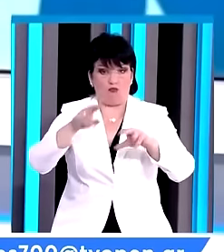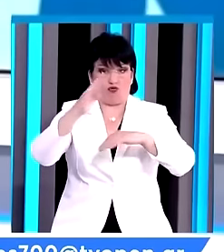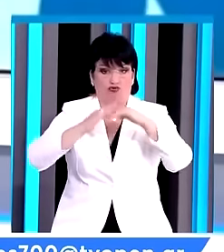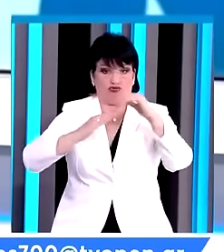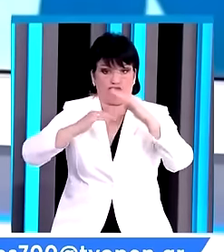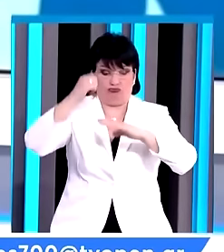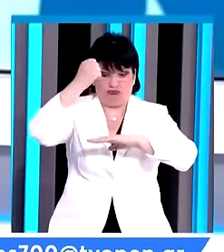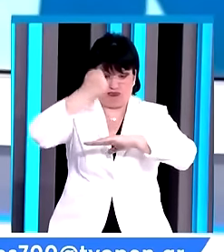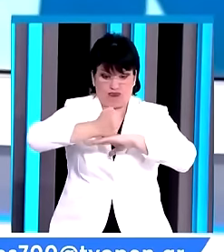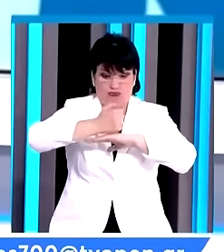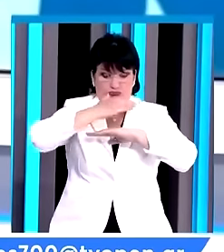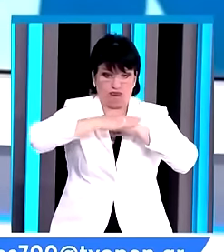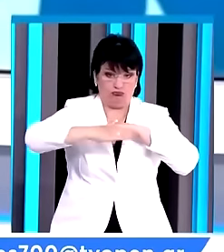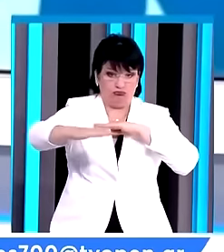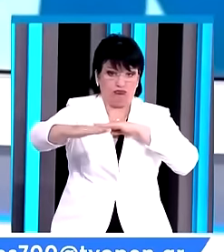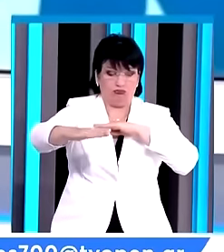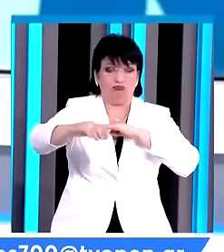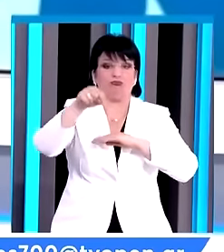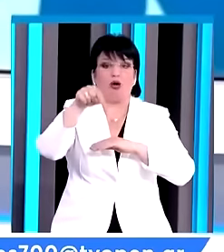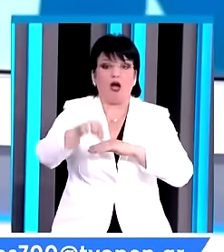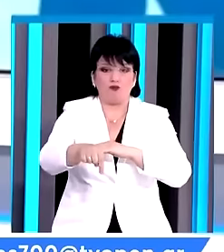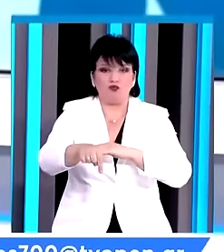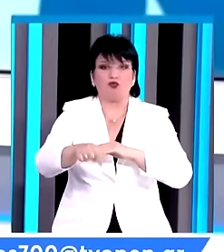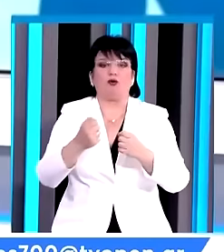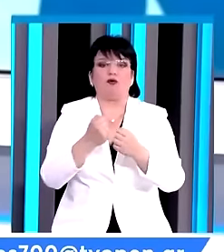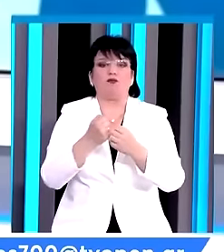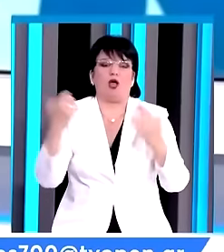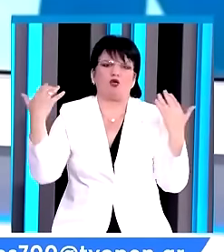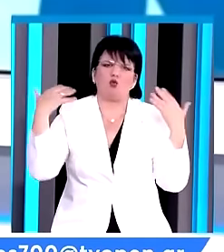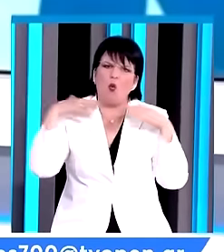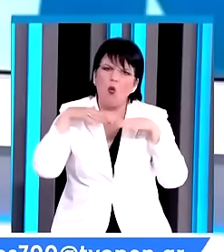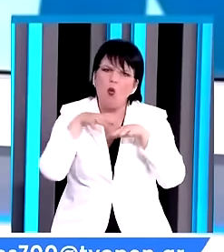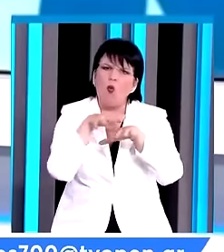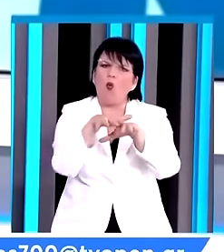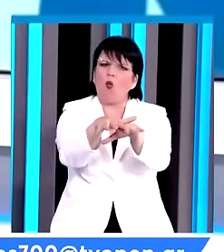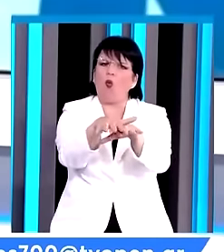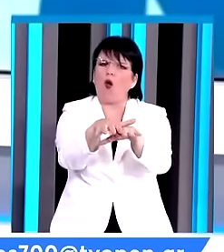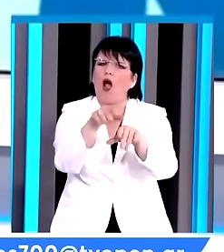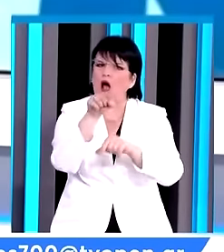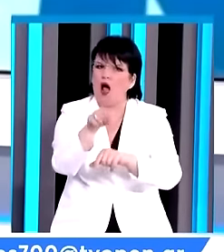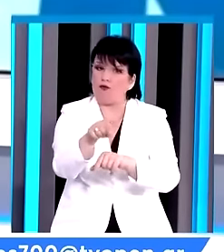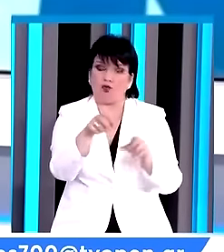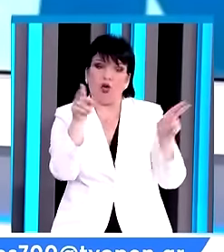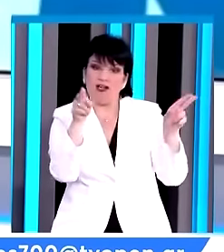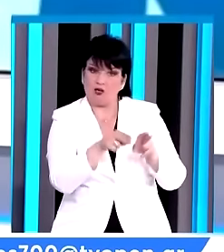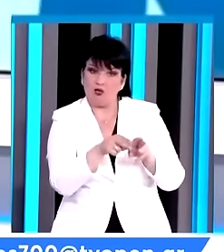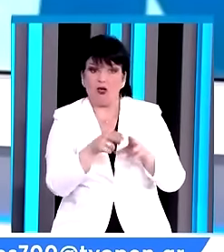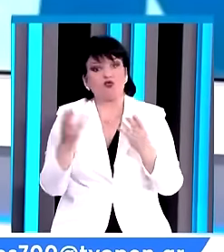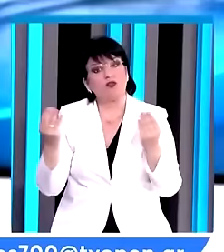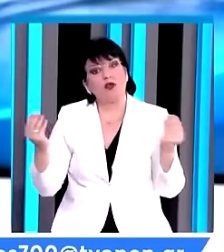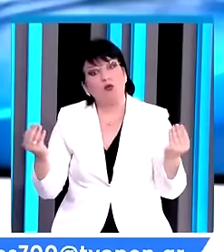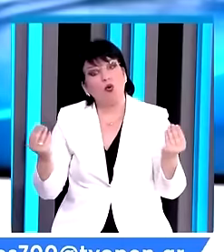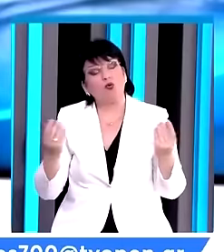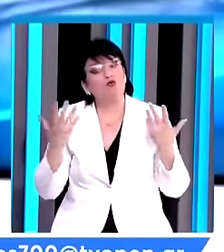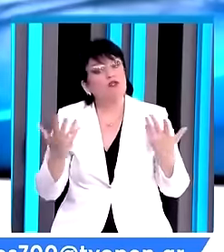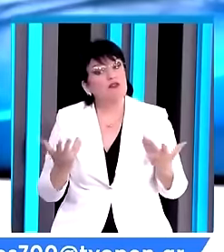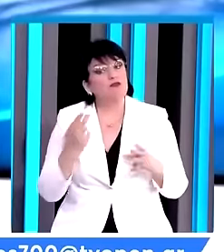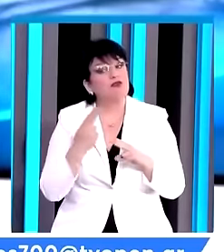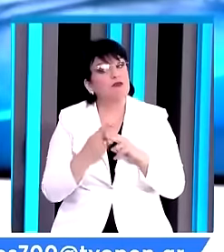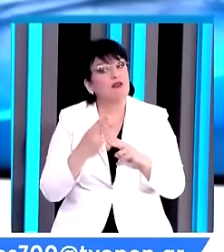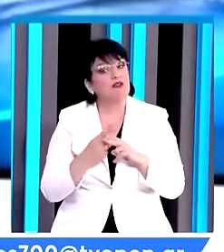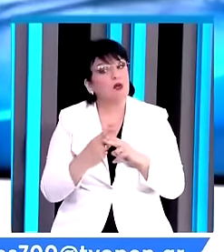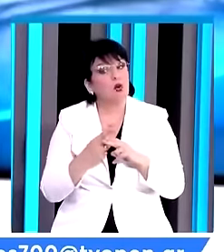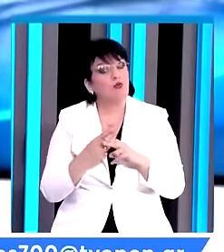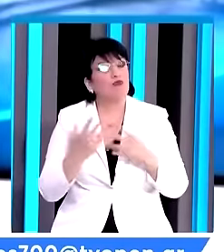κομμάτι του Ε65 που σπάει την απομόνωση της κεντρικής Ελλάδος. Αυτά είναι, δεν καταλαβαίνω, αυτά είναι για τους λίγους ή για τους πολλούς. Όχι, είναι και σημαντικό η Ευρώπη